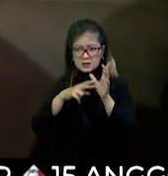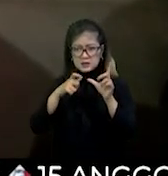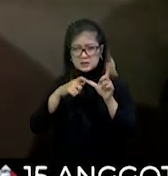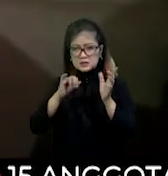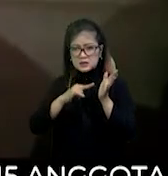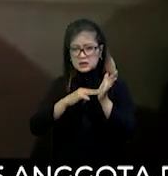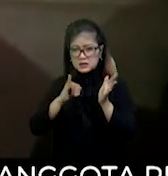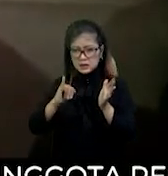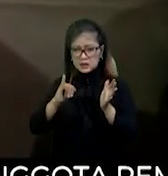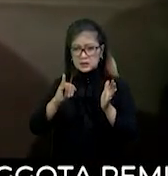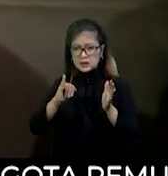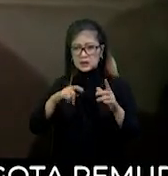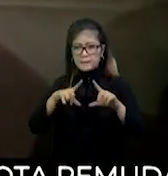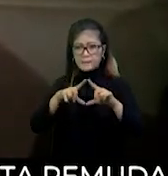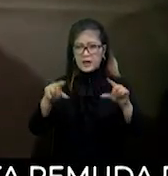dengan plat